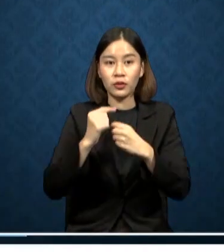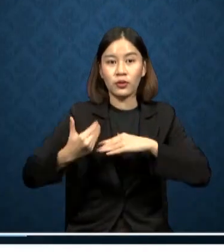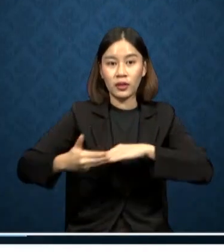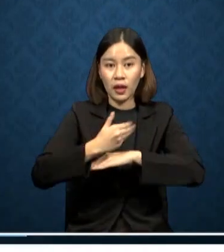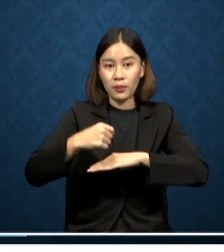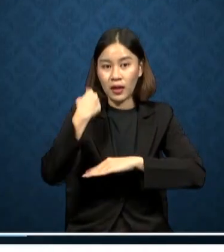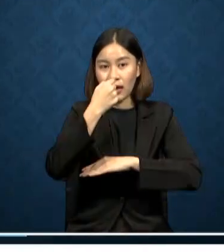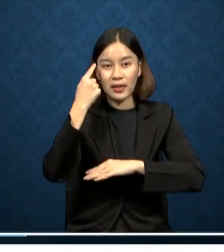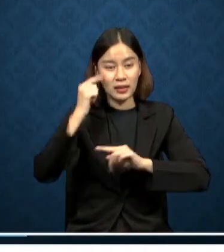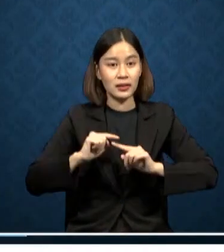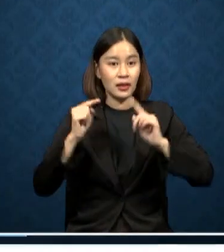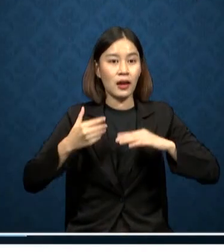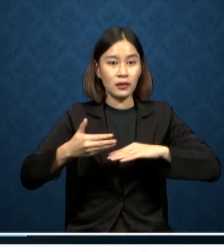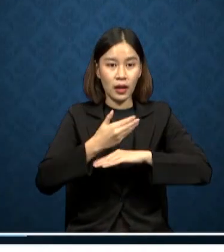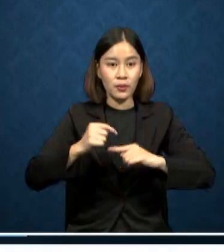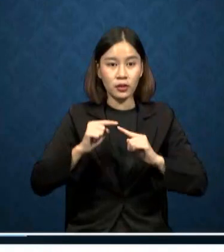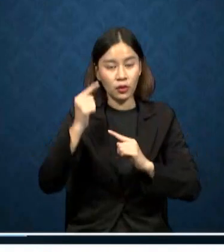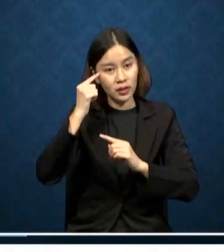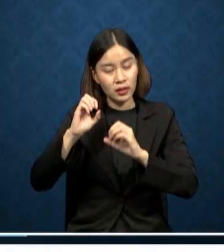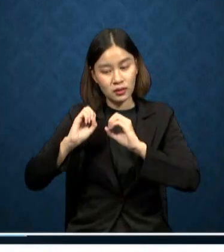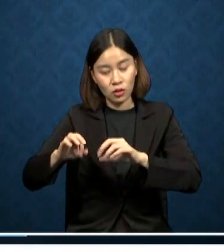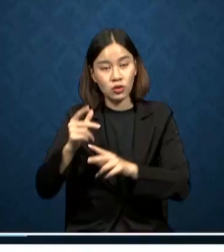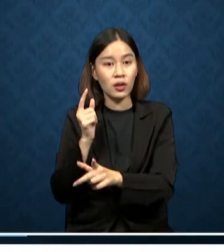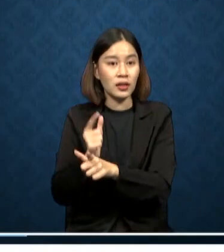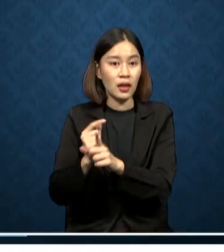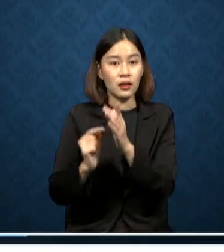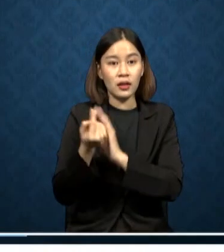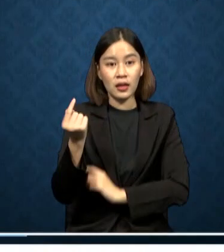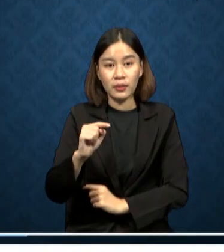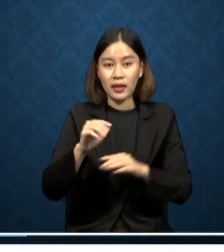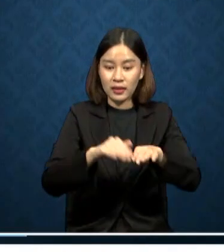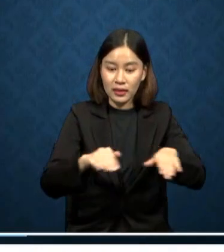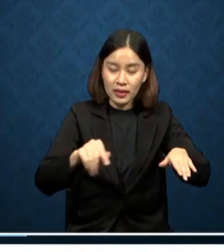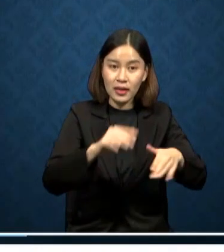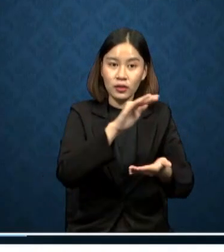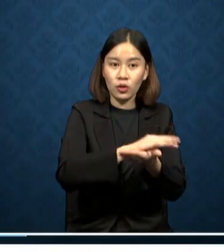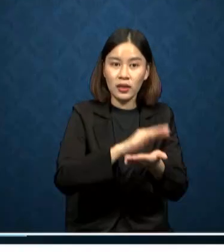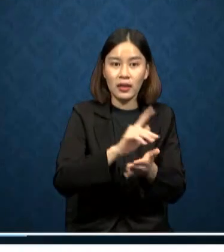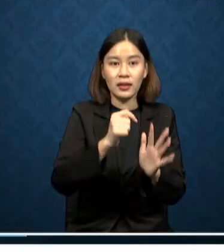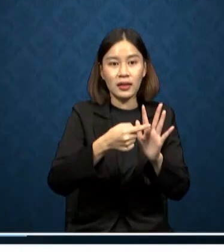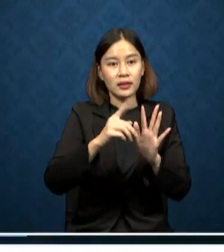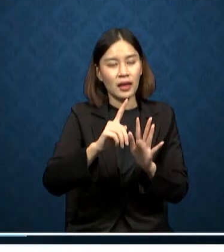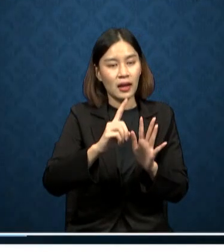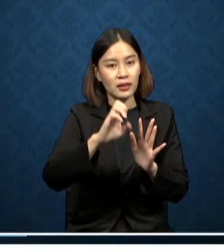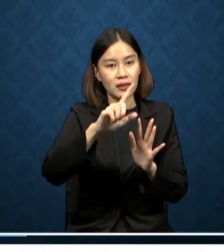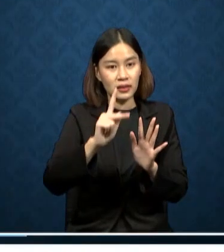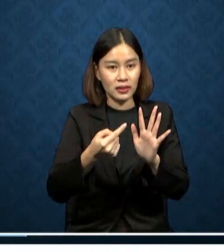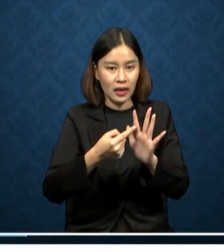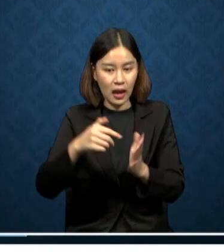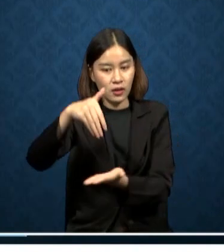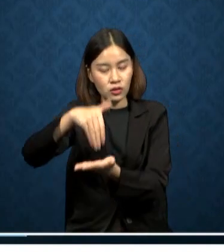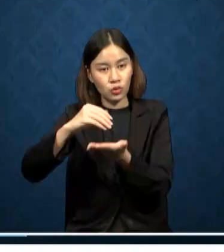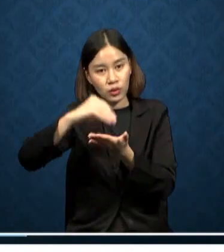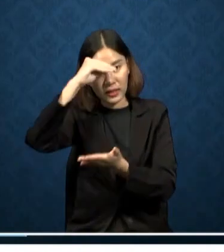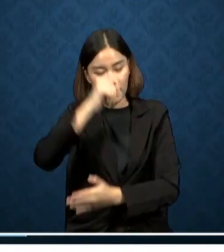กุมวเห็ต่าง ที่สำคัคือการบ่วมพ็อ โดย impl diplomatจากเด็เล็กใโเรตาดิกาหรอศูยกศึกษาอสลามประจำมส